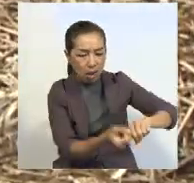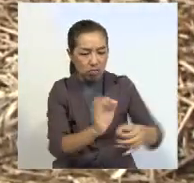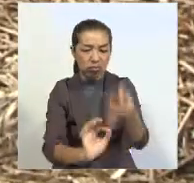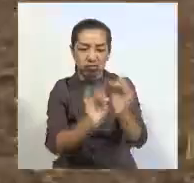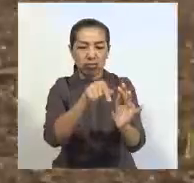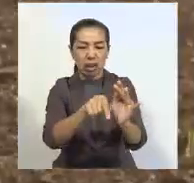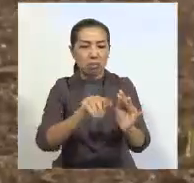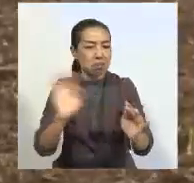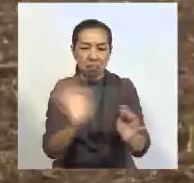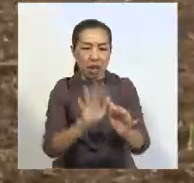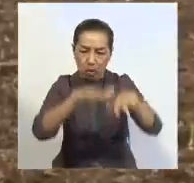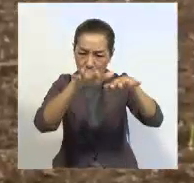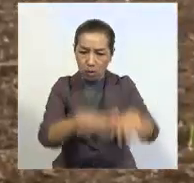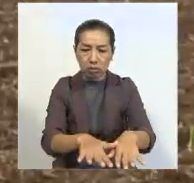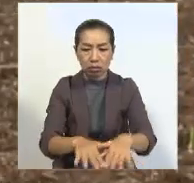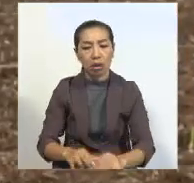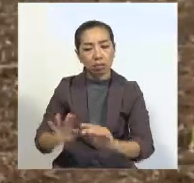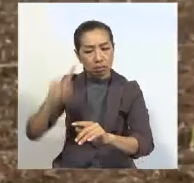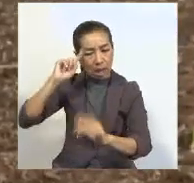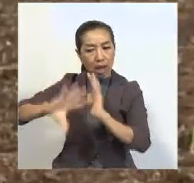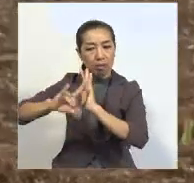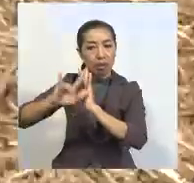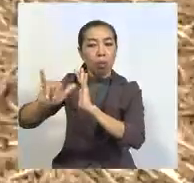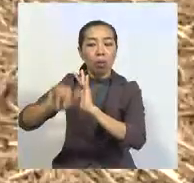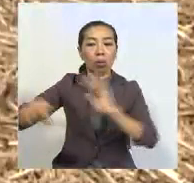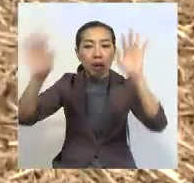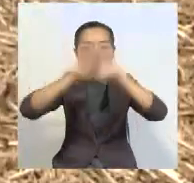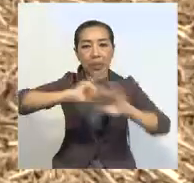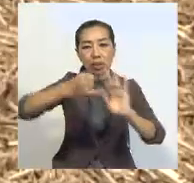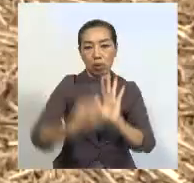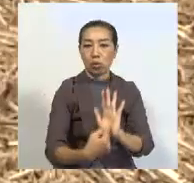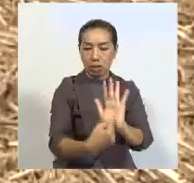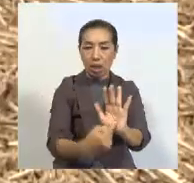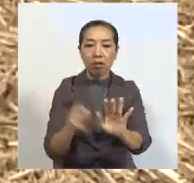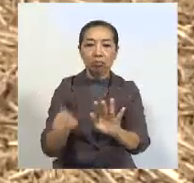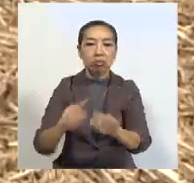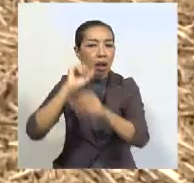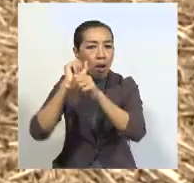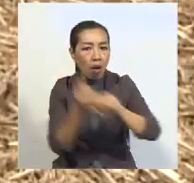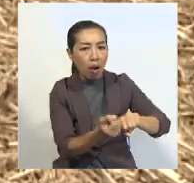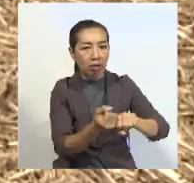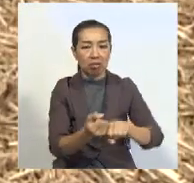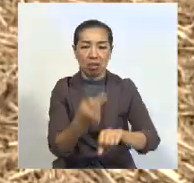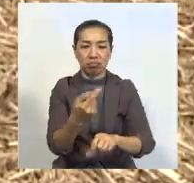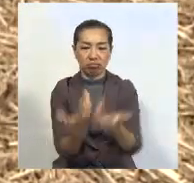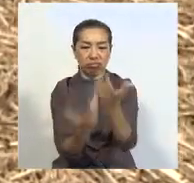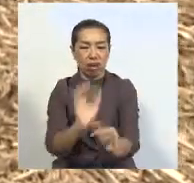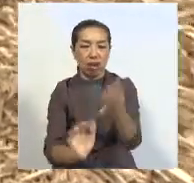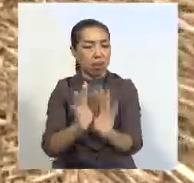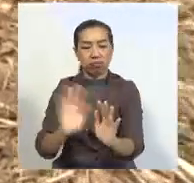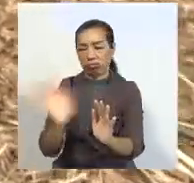บัตินะคะโดยมีการกำหนดให้จังหวัดชัยภูมิเป็น1ใน5จังหวัดต้นแบบที่รัฐบาลต้องการลดการเผาอ้อย 100% ภาย